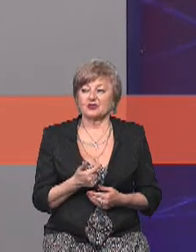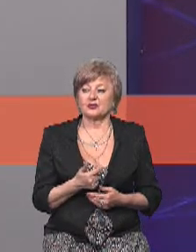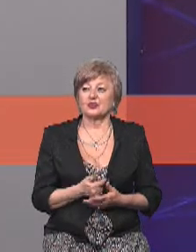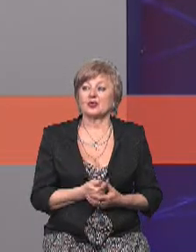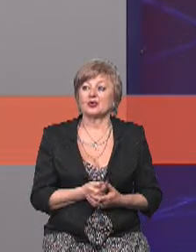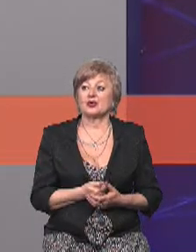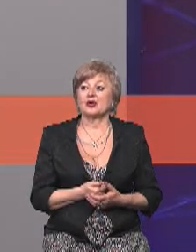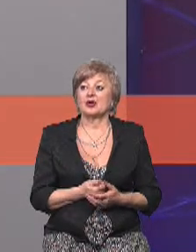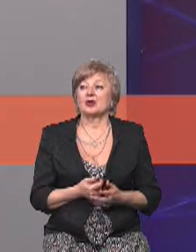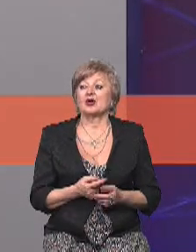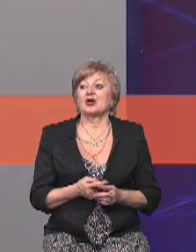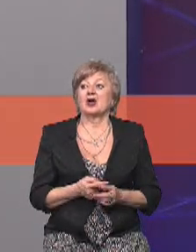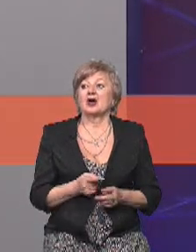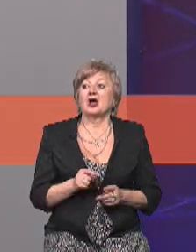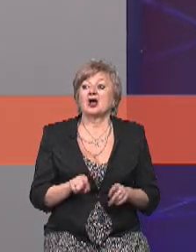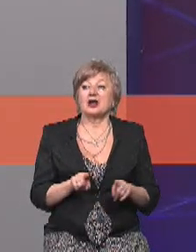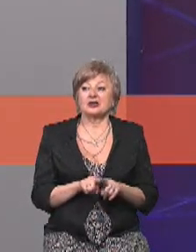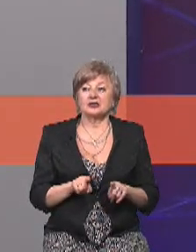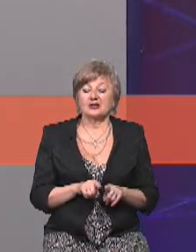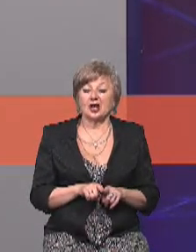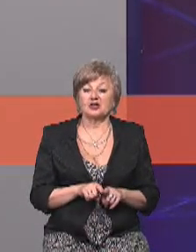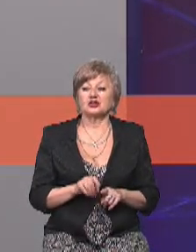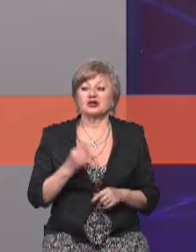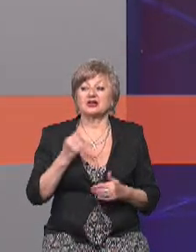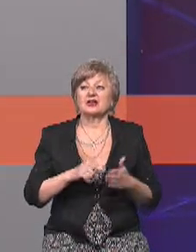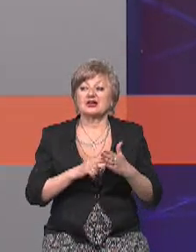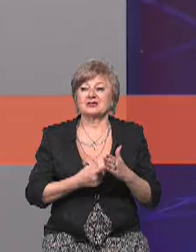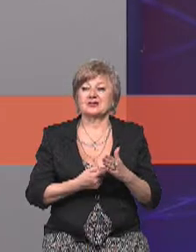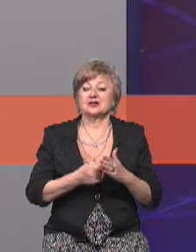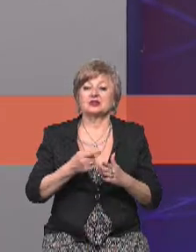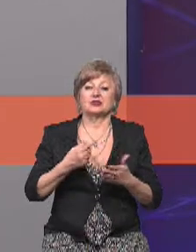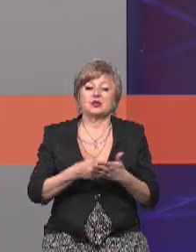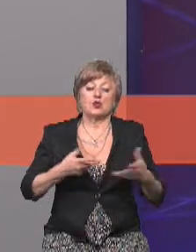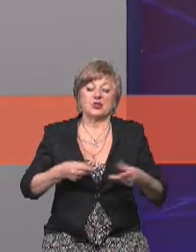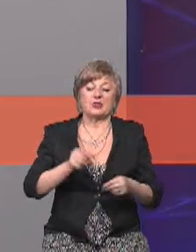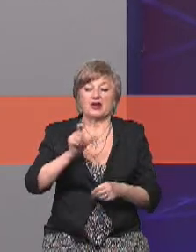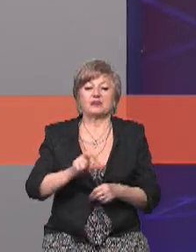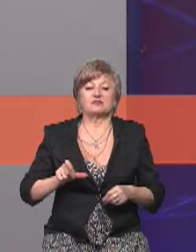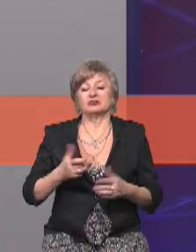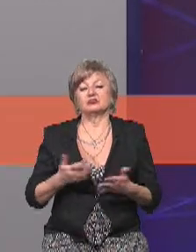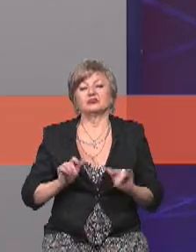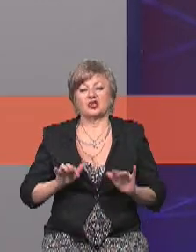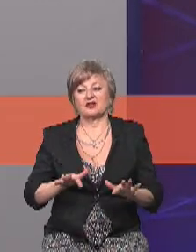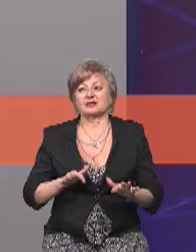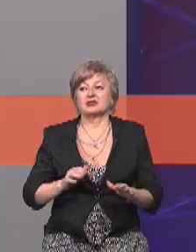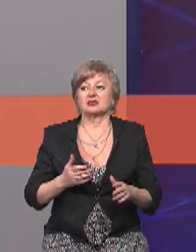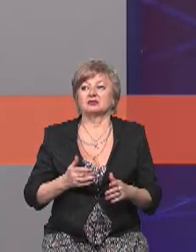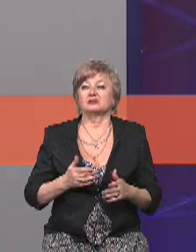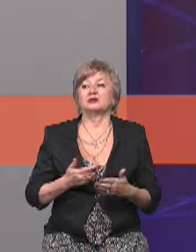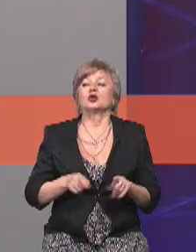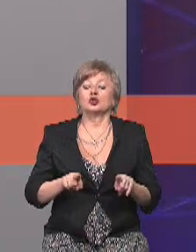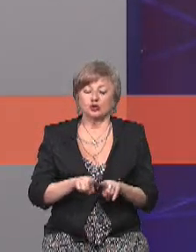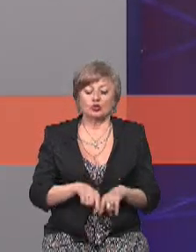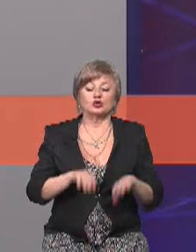мінімумів доходів громадян. А також для цілей підприємницької діяльності теж буде